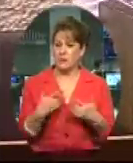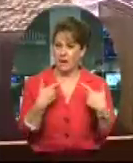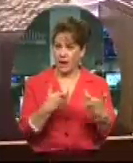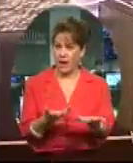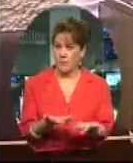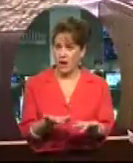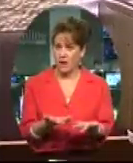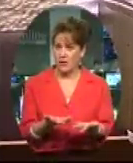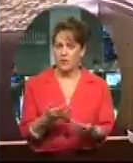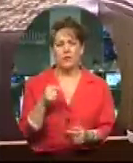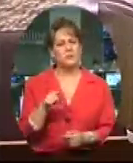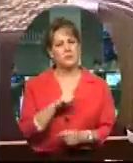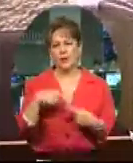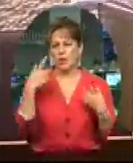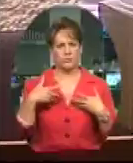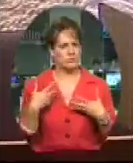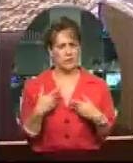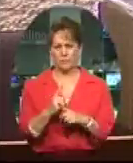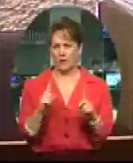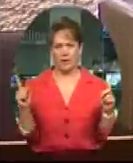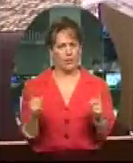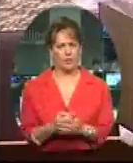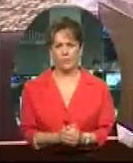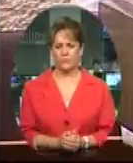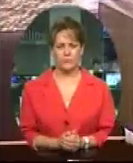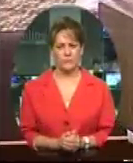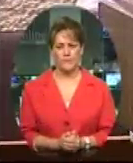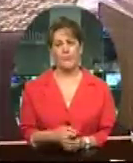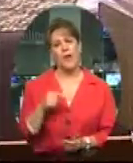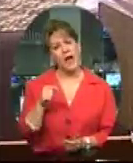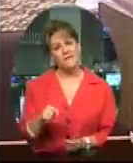יום שמח במובן הזה, אבל זה יום מלא תקווה.